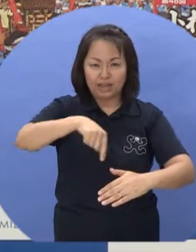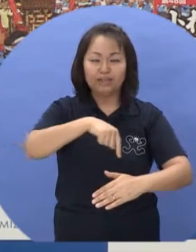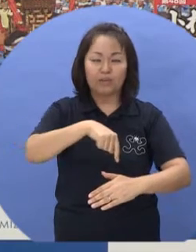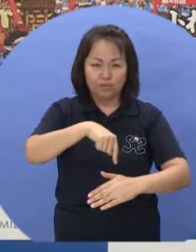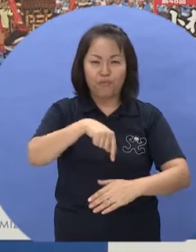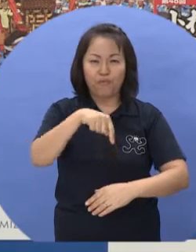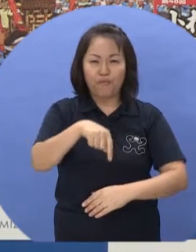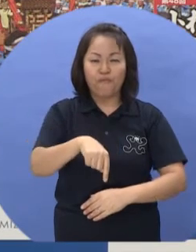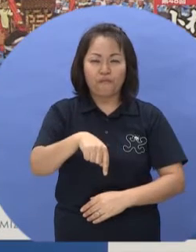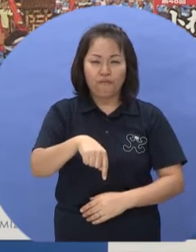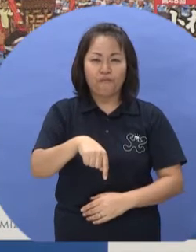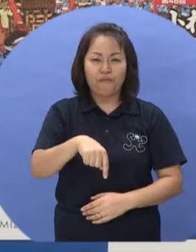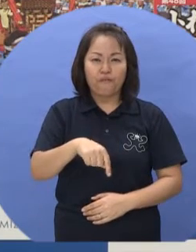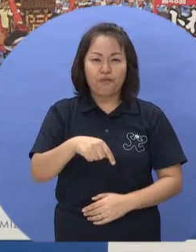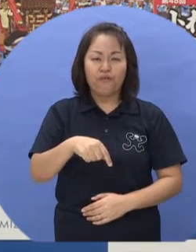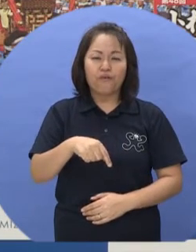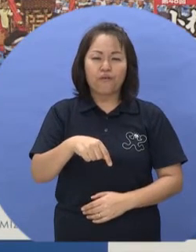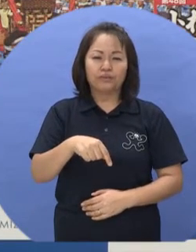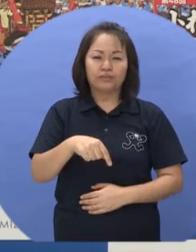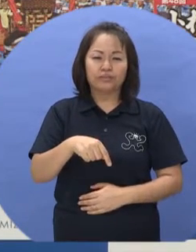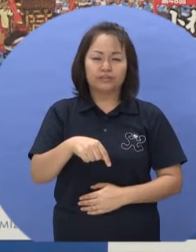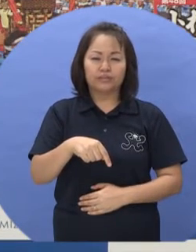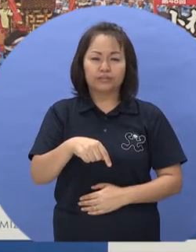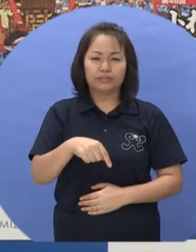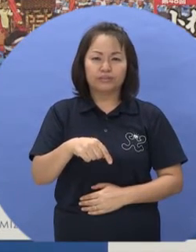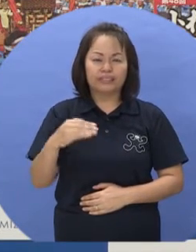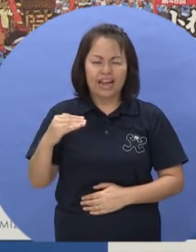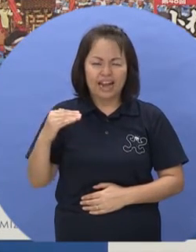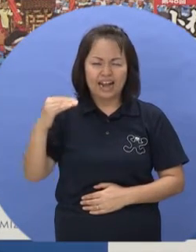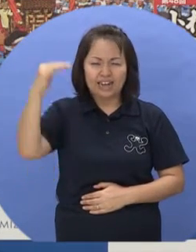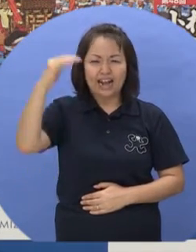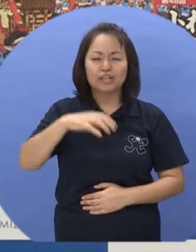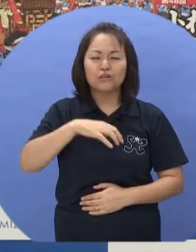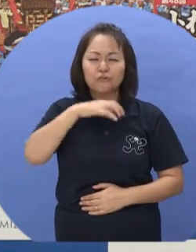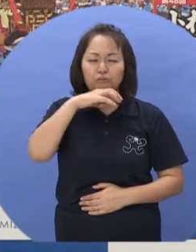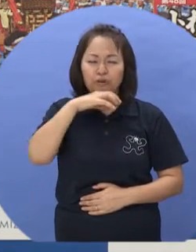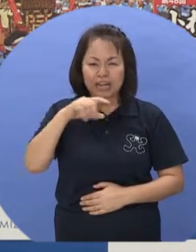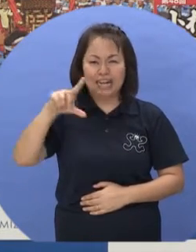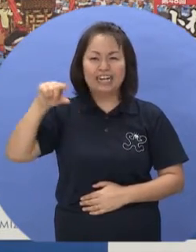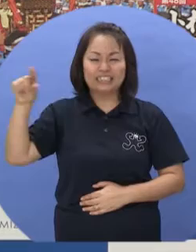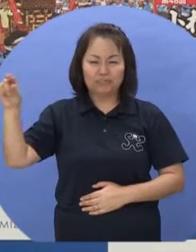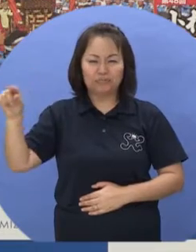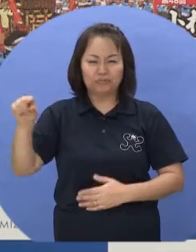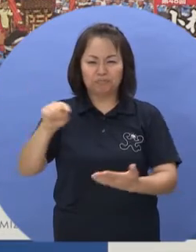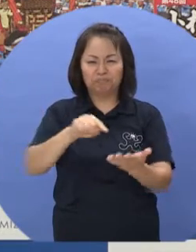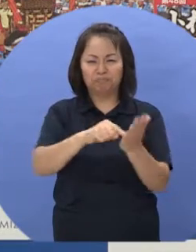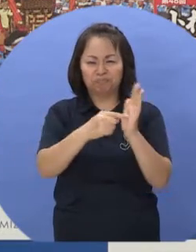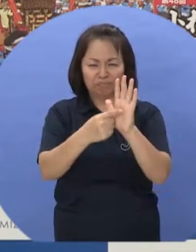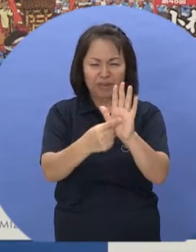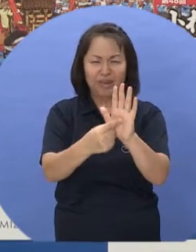が、県内でも非常に高い高齢化率であったと、全国でも